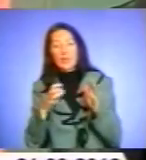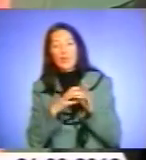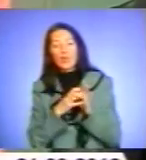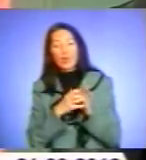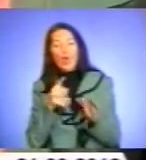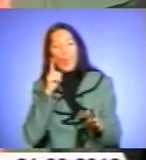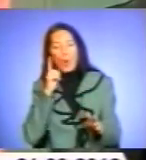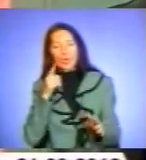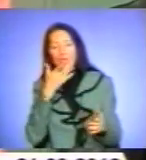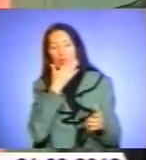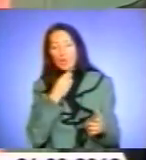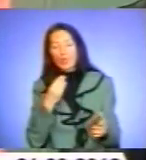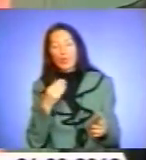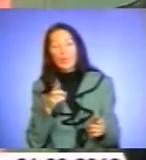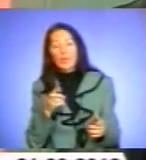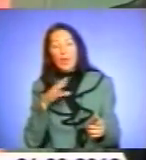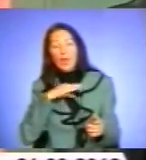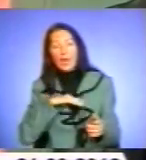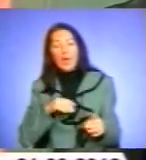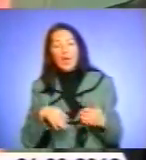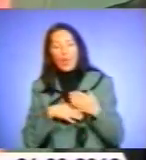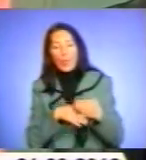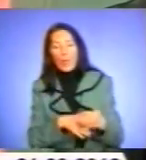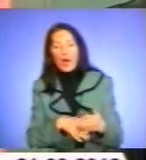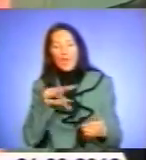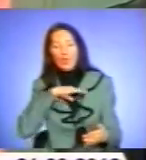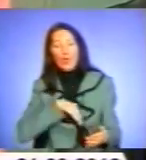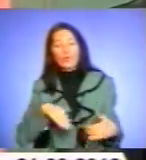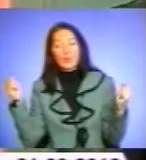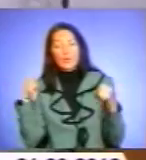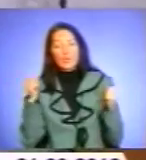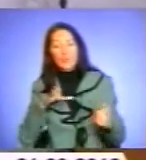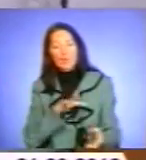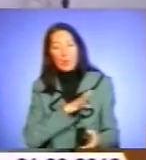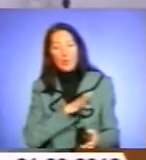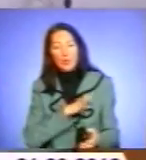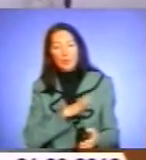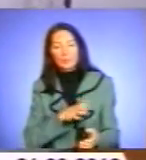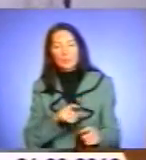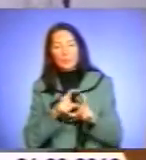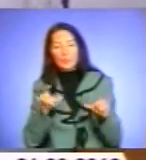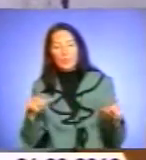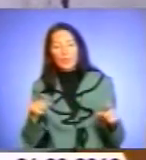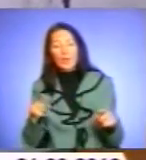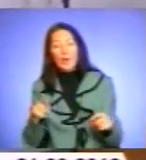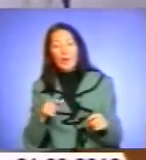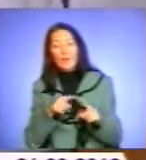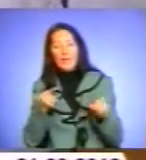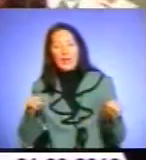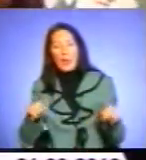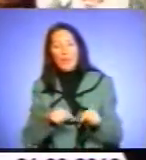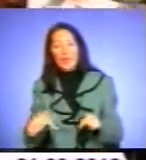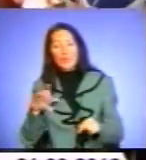і мужність, сприяє духовному та фізичному збагаченню кожного громадянина. Школа в рамках всеукраїнської акції олімпійського